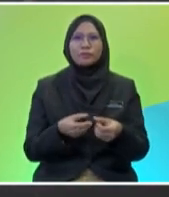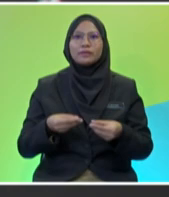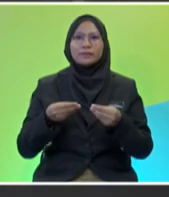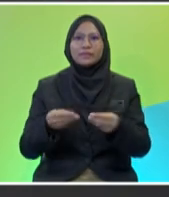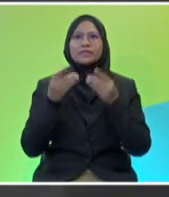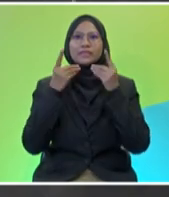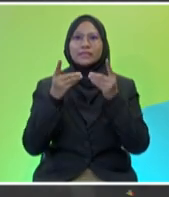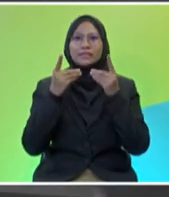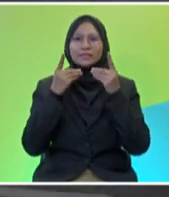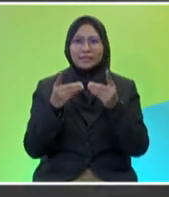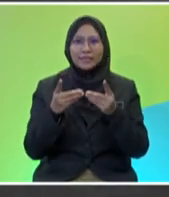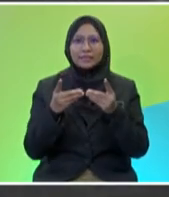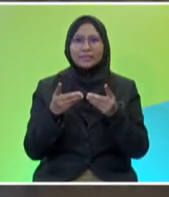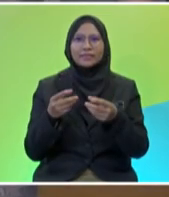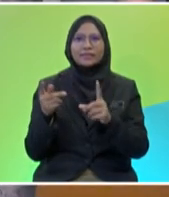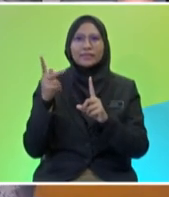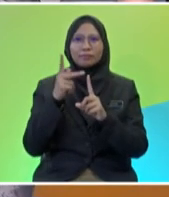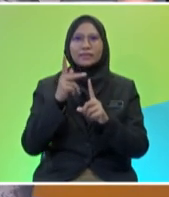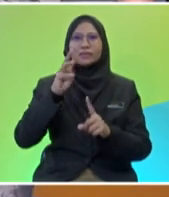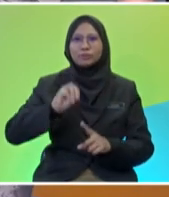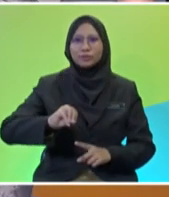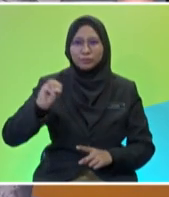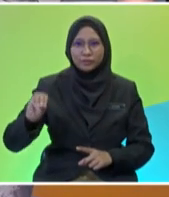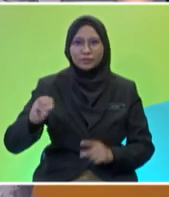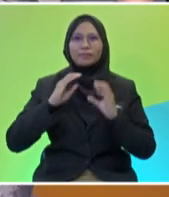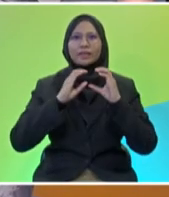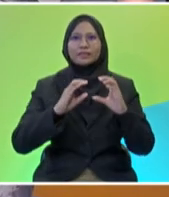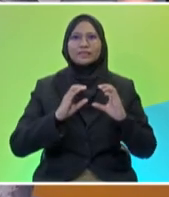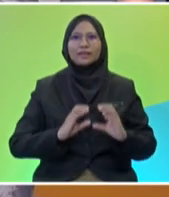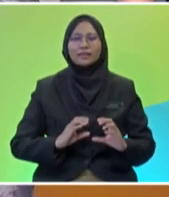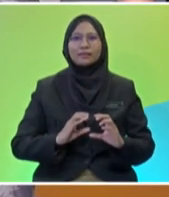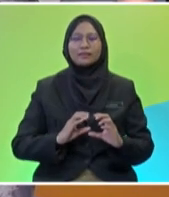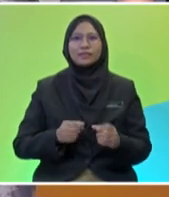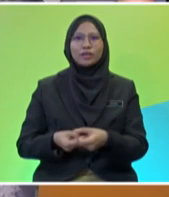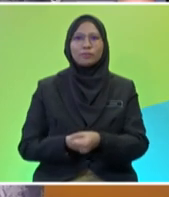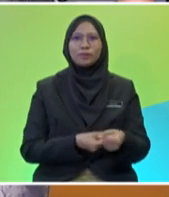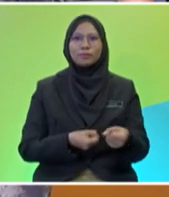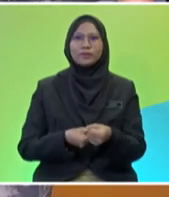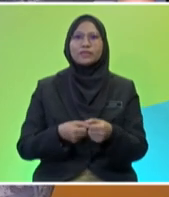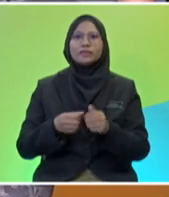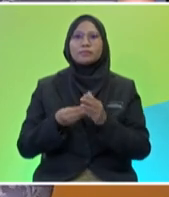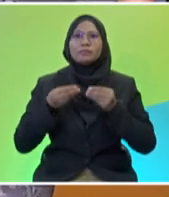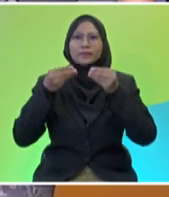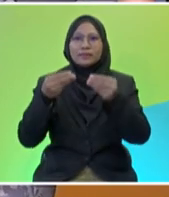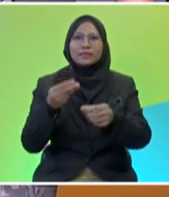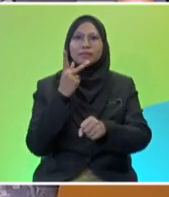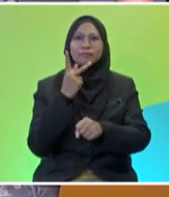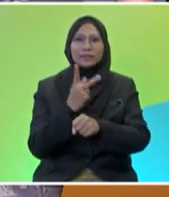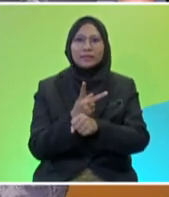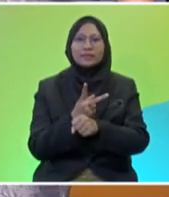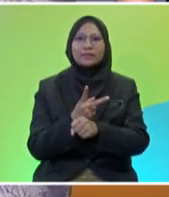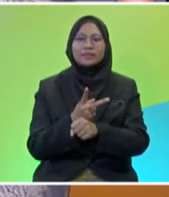Oke ini bagaimana cara mereka untuk menunjukkan penghematan beliau mereka